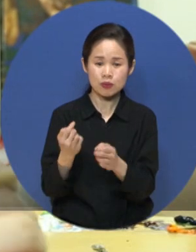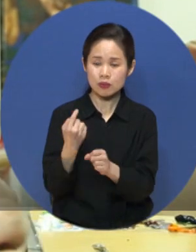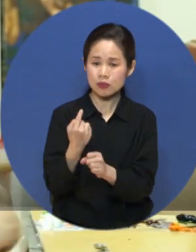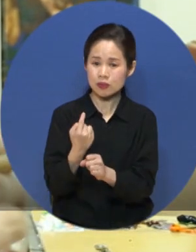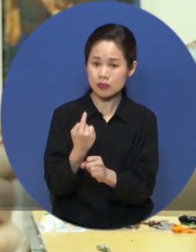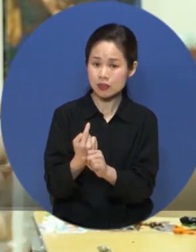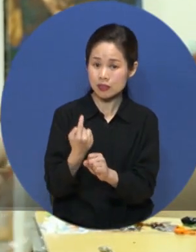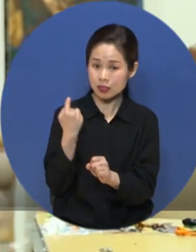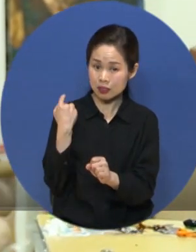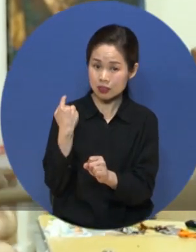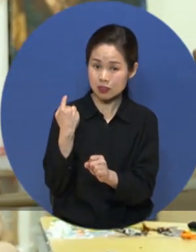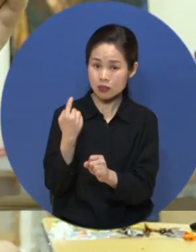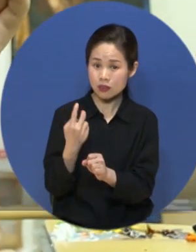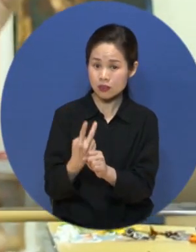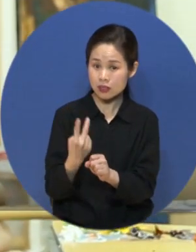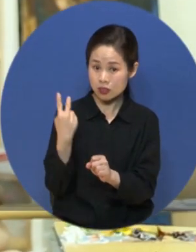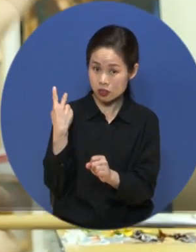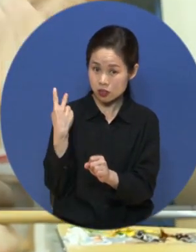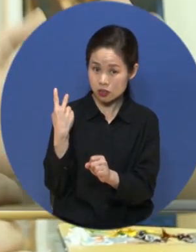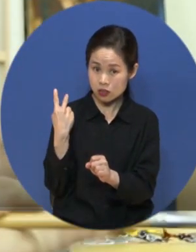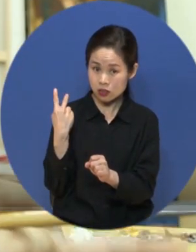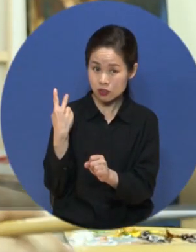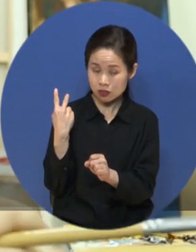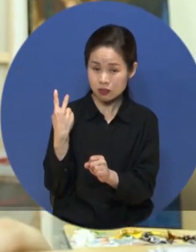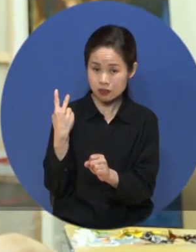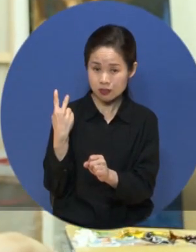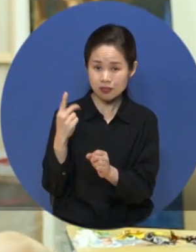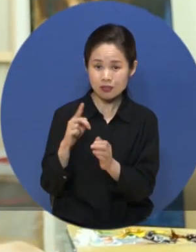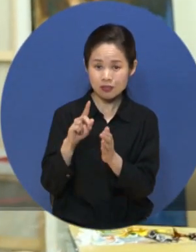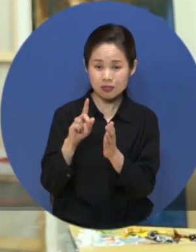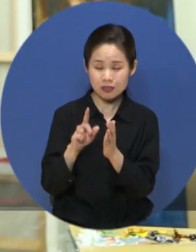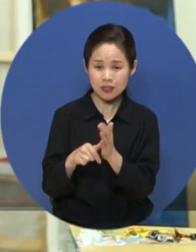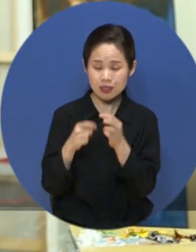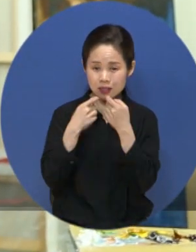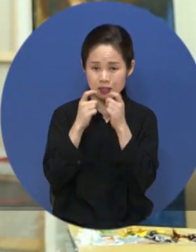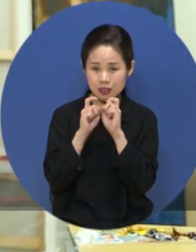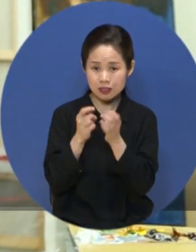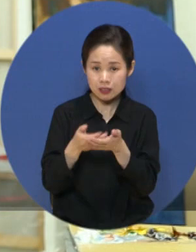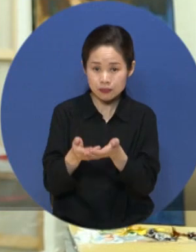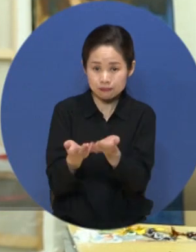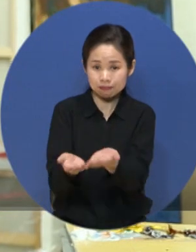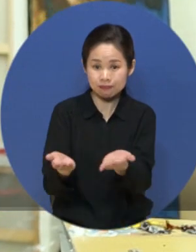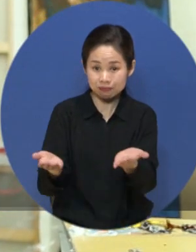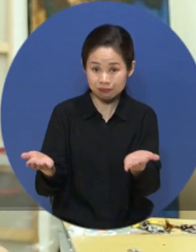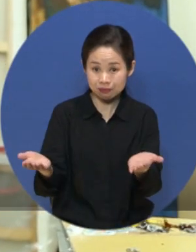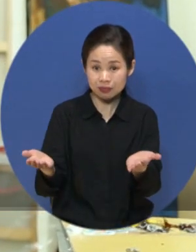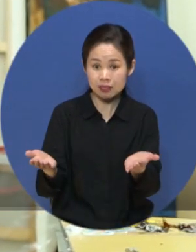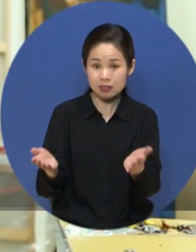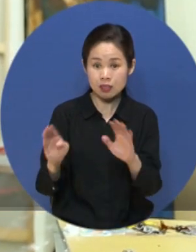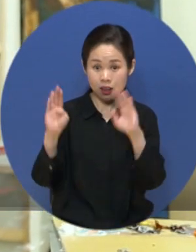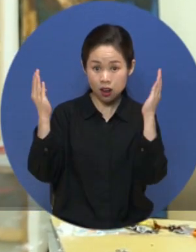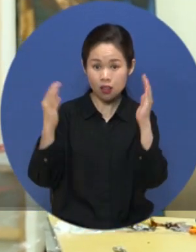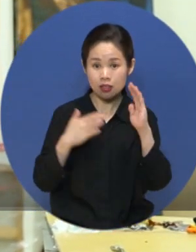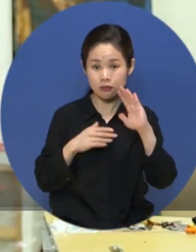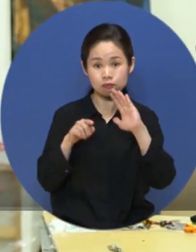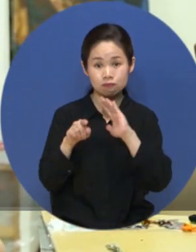그리고 작년에도 재작년에 개인전을 많이 하셔서 저도 혼자서 참석한 적이 있었어요.